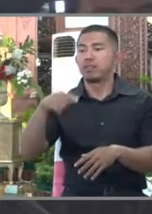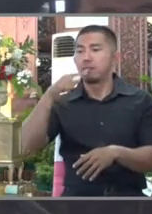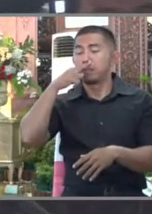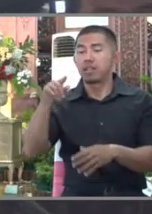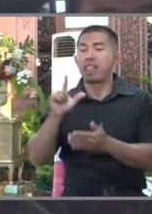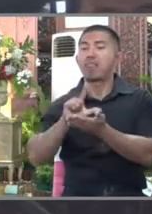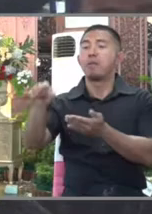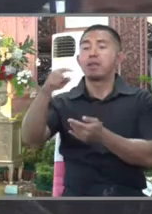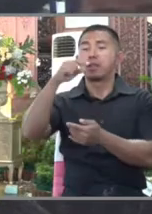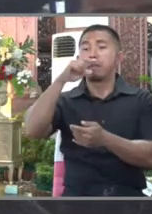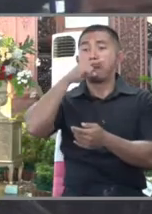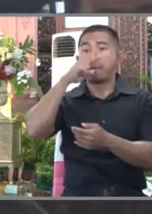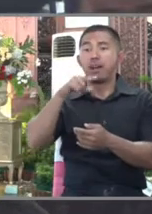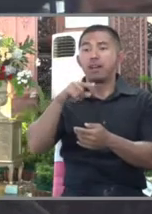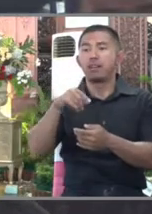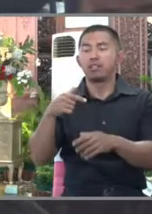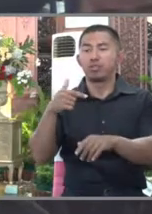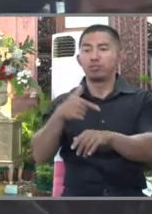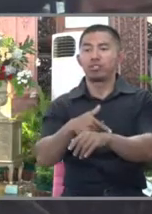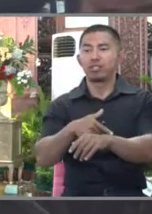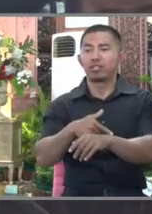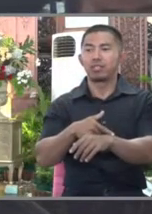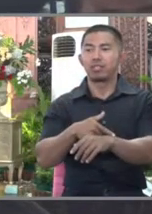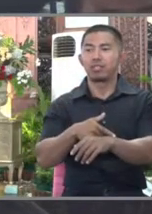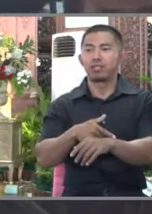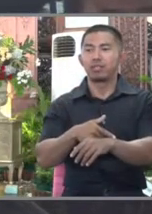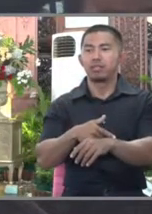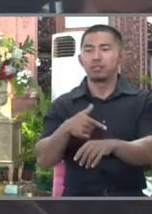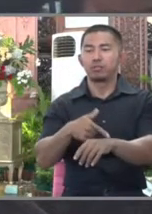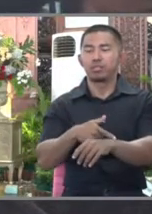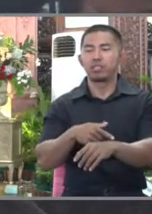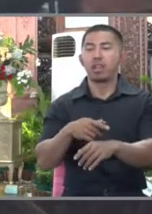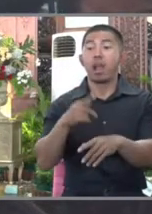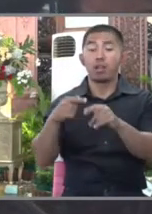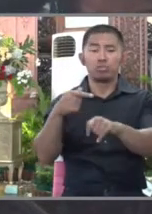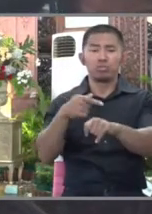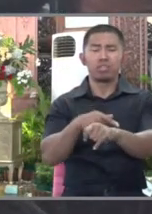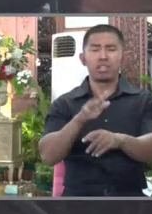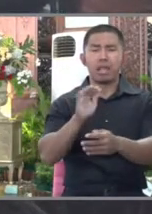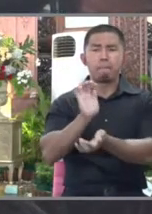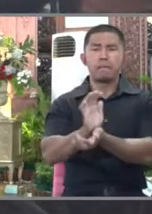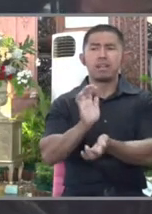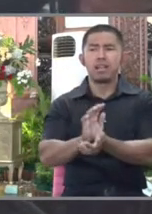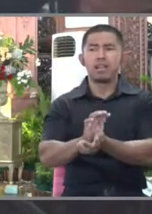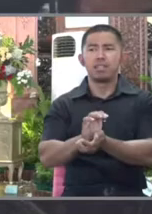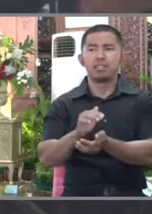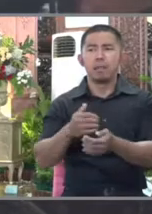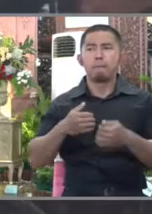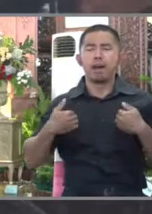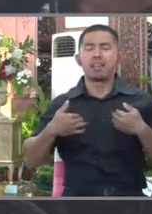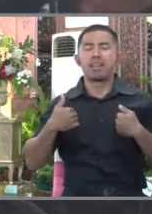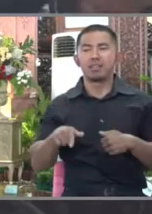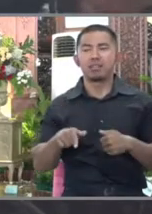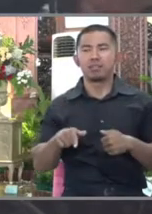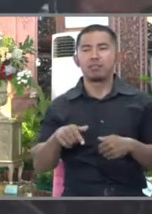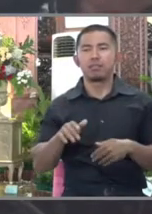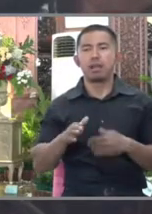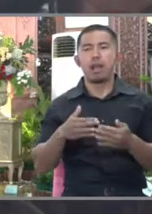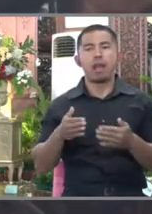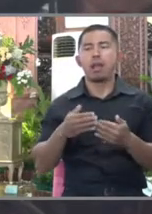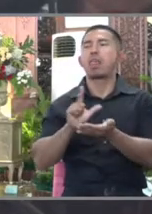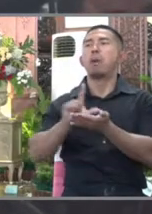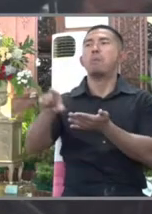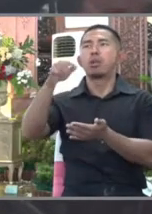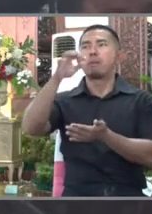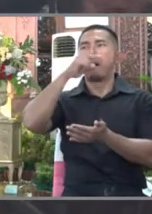bapakmu ra? Kalau selentik tidak membekas biru atau seperti itu, ya marah-marah wajar atau seperti itu tidak akan saya